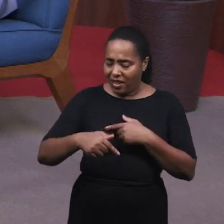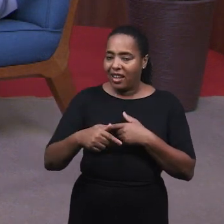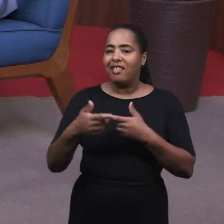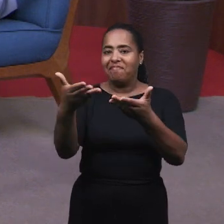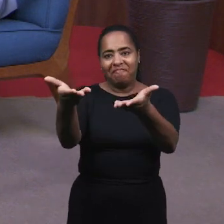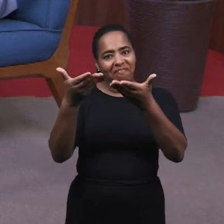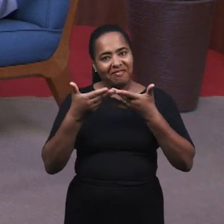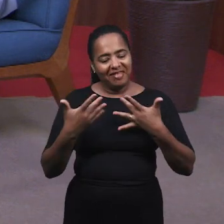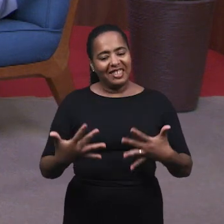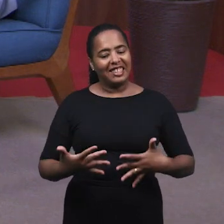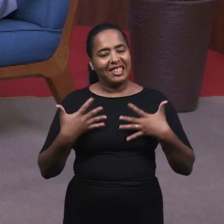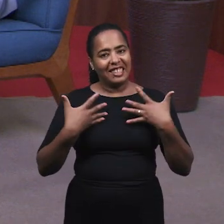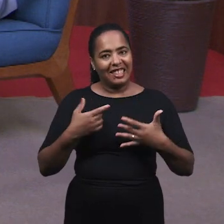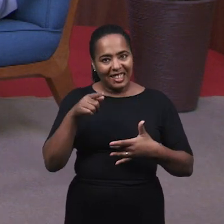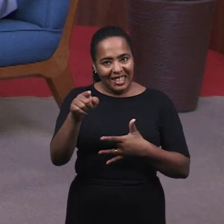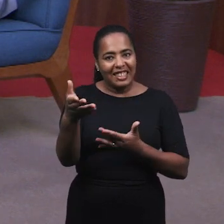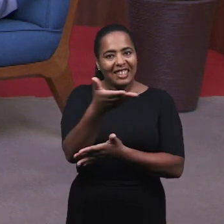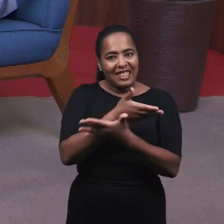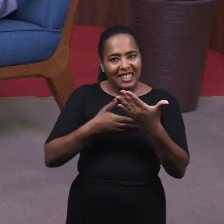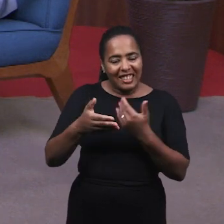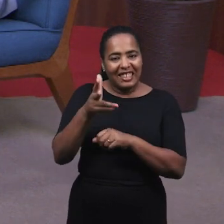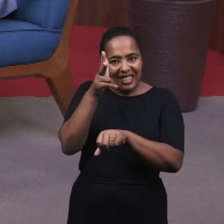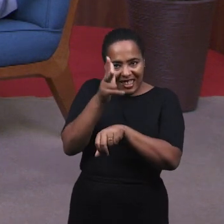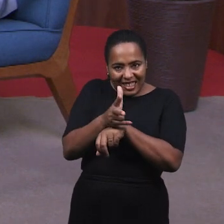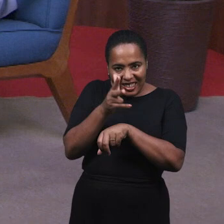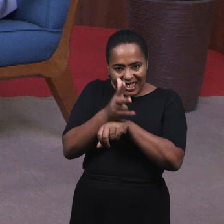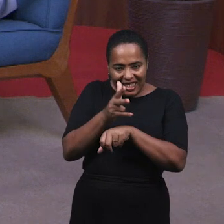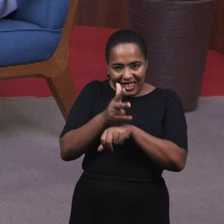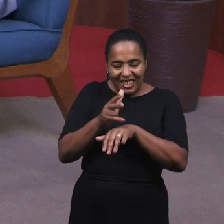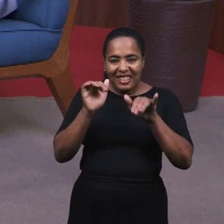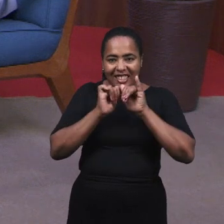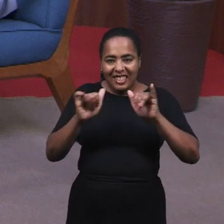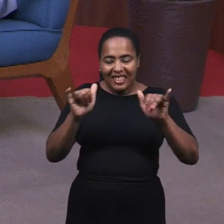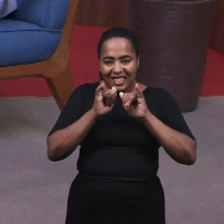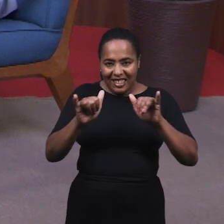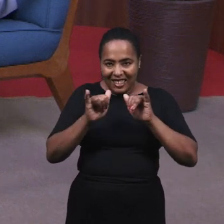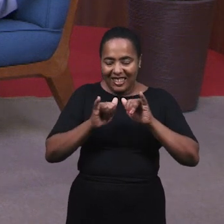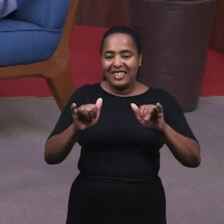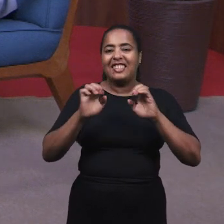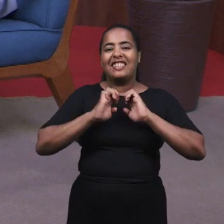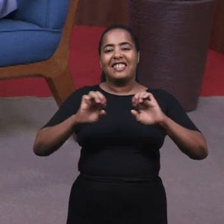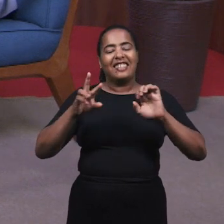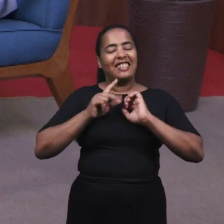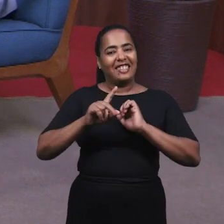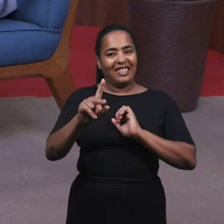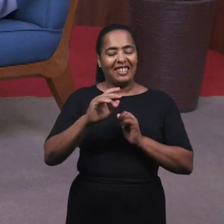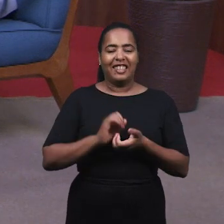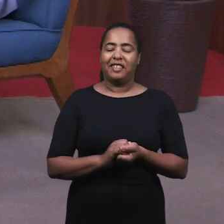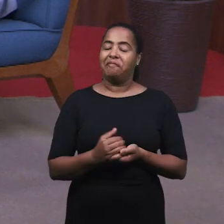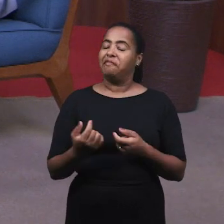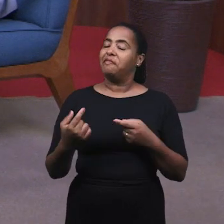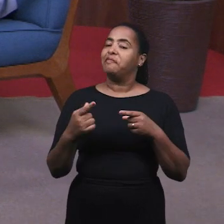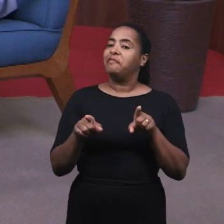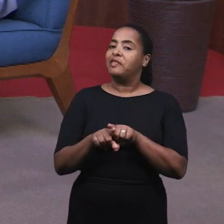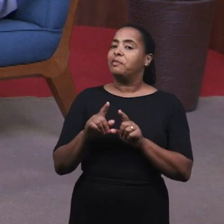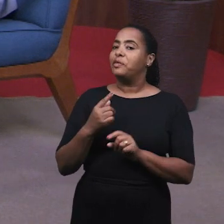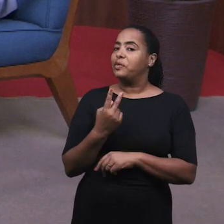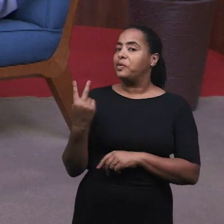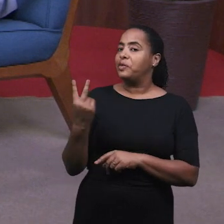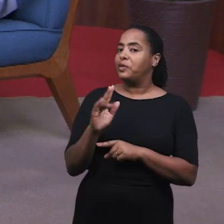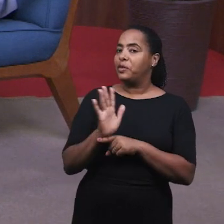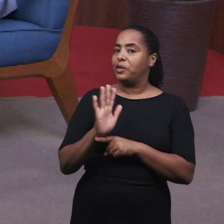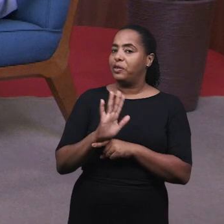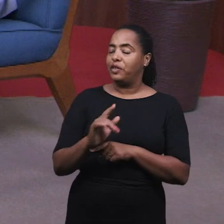nous allons vous recevoir avec joie. C'est ça une joie de vous avoir ici pour participer de l'enregistrement de son Évangile